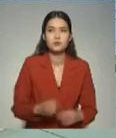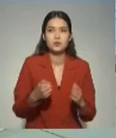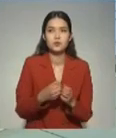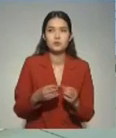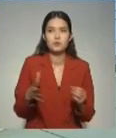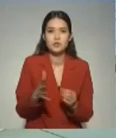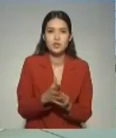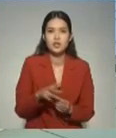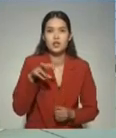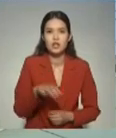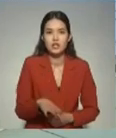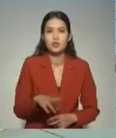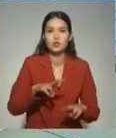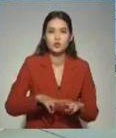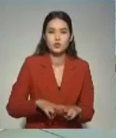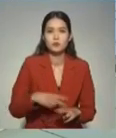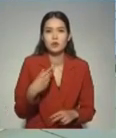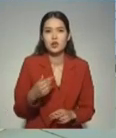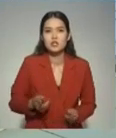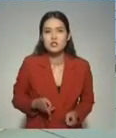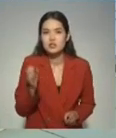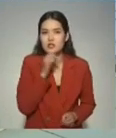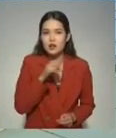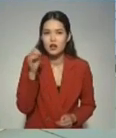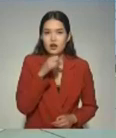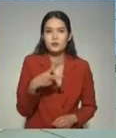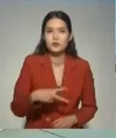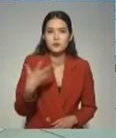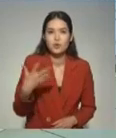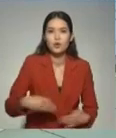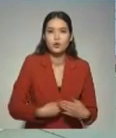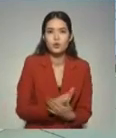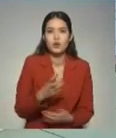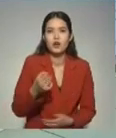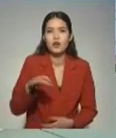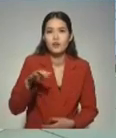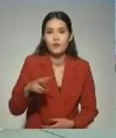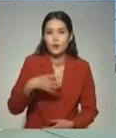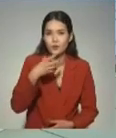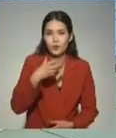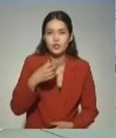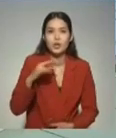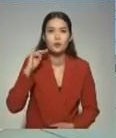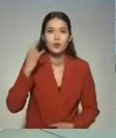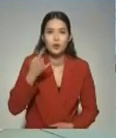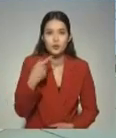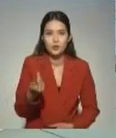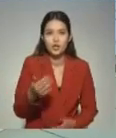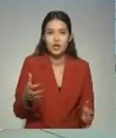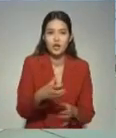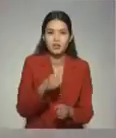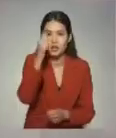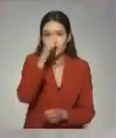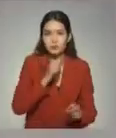До 15 лет тюрьмы грозит дерзким грабителям за похищение 25 новых айфонов в Павлодаре. Они задержаны после месяца